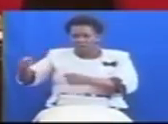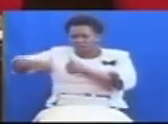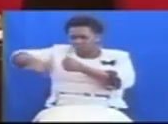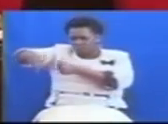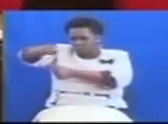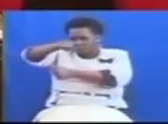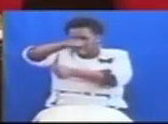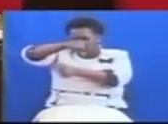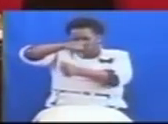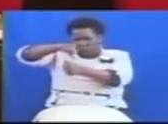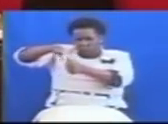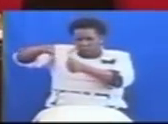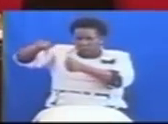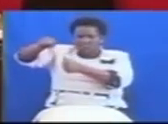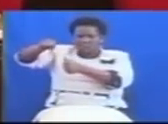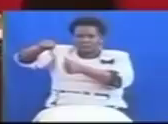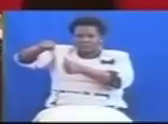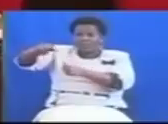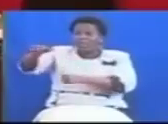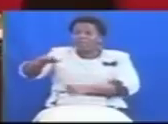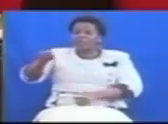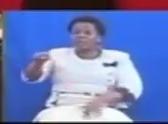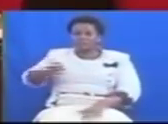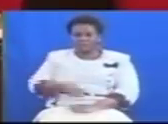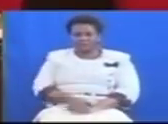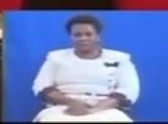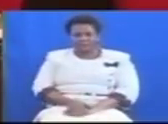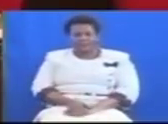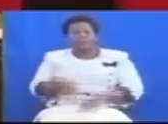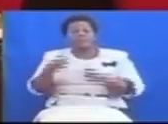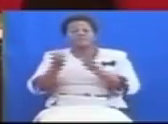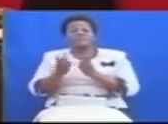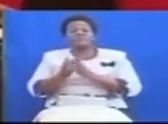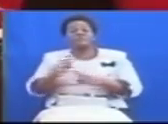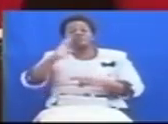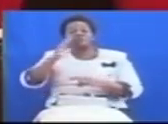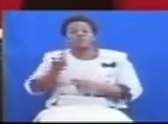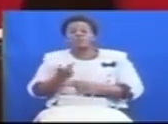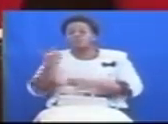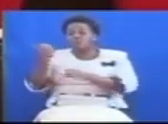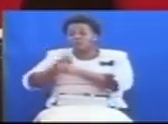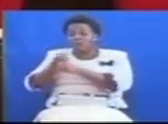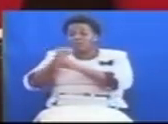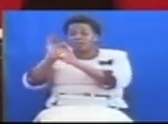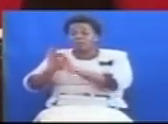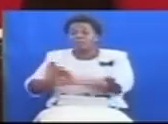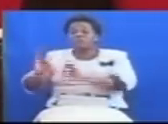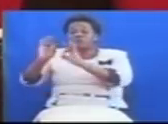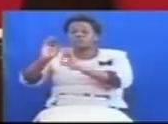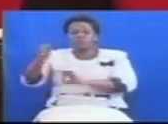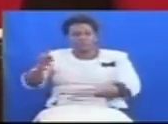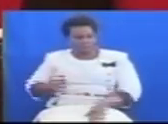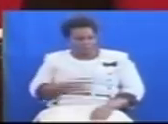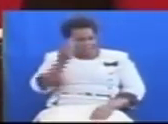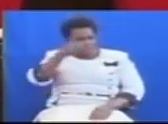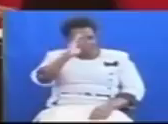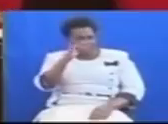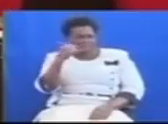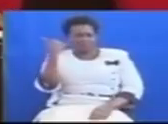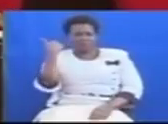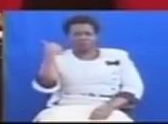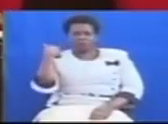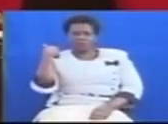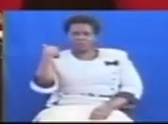hilo. Na kwa kuwa kuna haja ya kuiboresha, na kwa kuwa serikali imesema wanasubiri